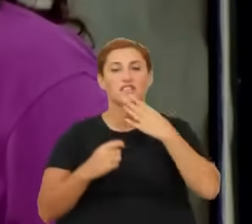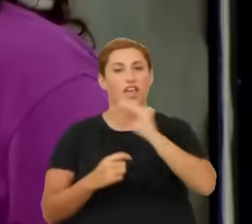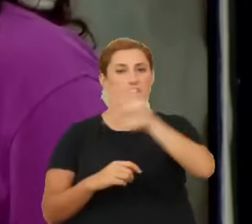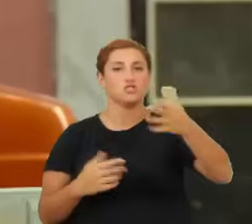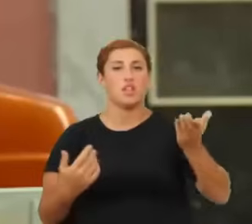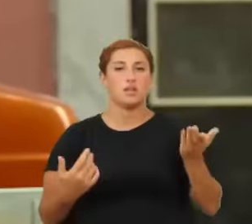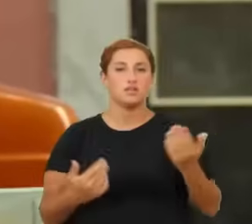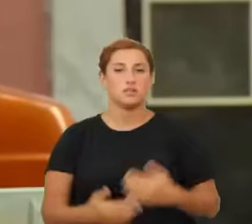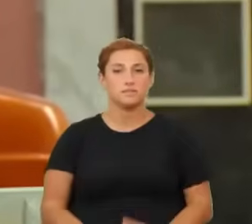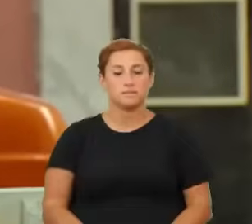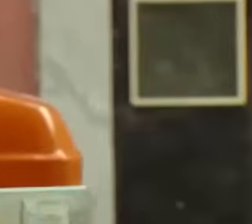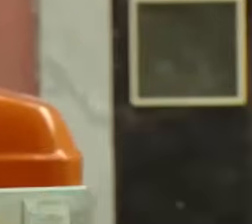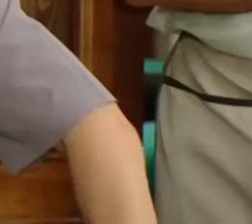Gençler.